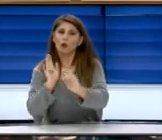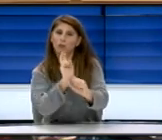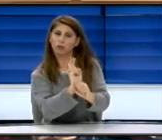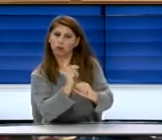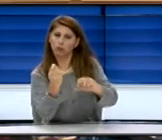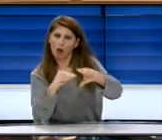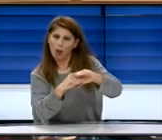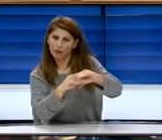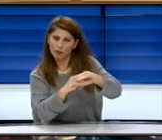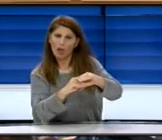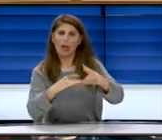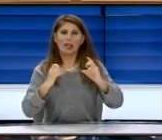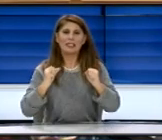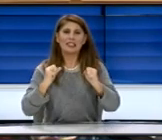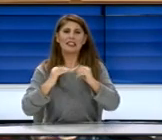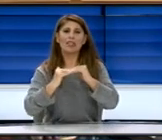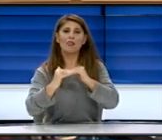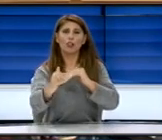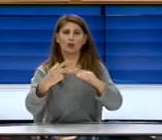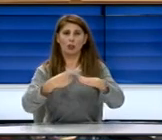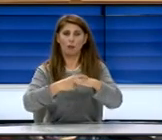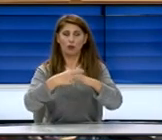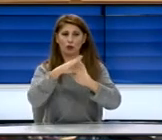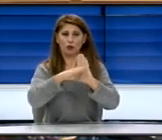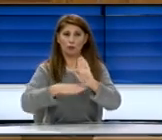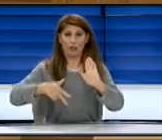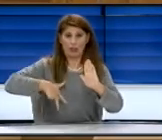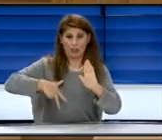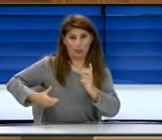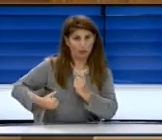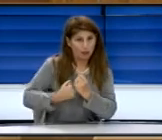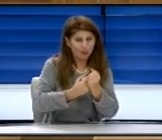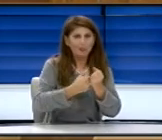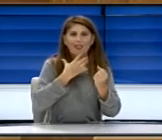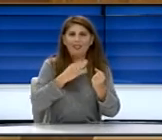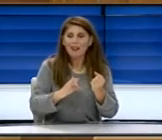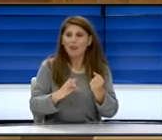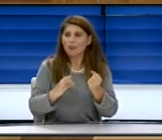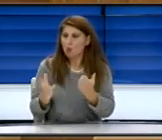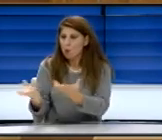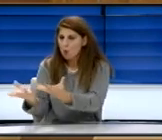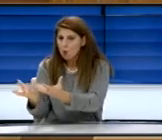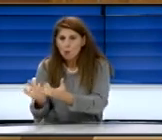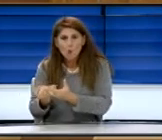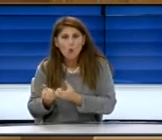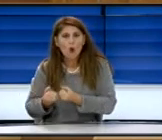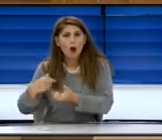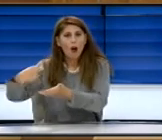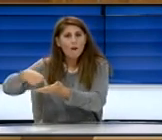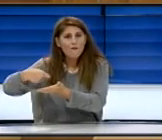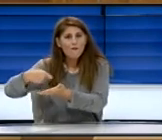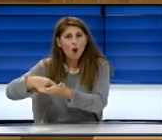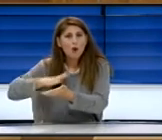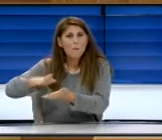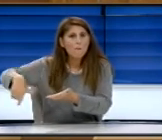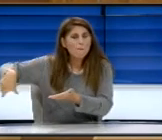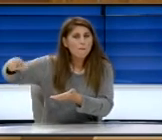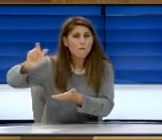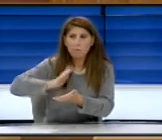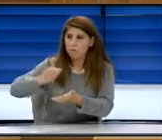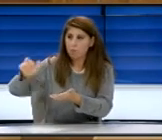πλεονάσματα, σταθερότητα του τραπεζικού συστήματος με την κρατική στήριξη, δηλαδή αφέμαξη των φορολογουμένων